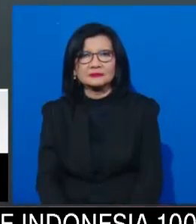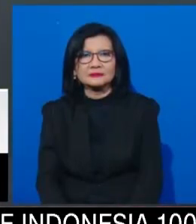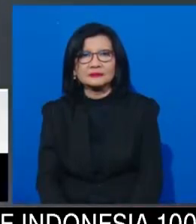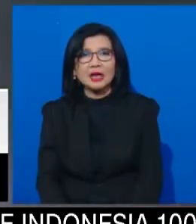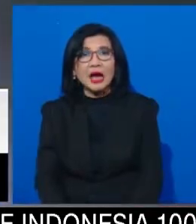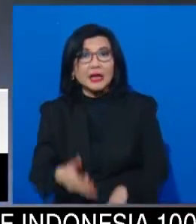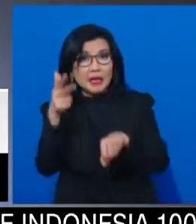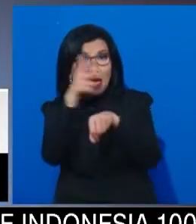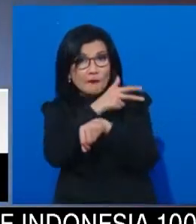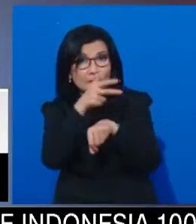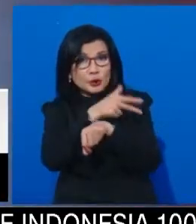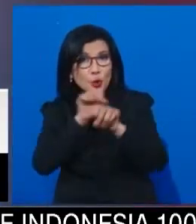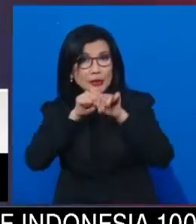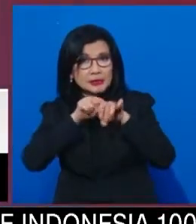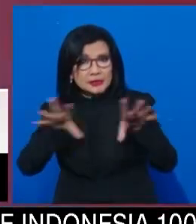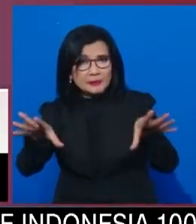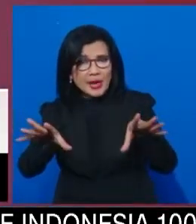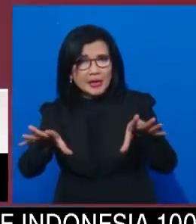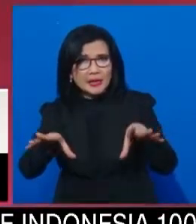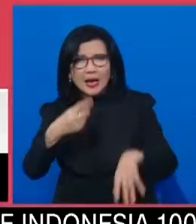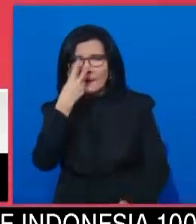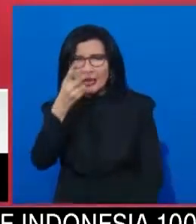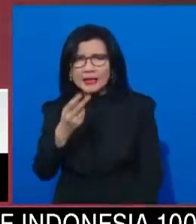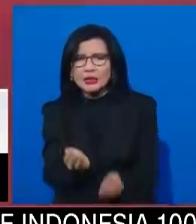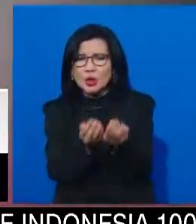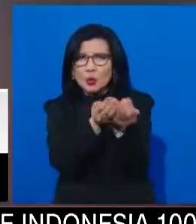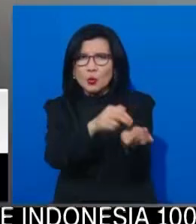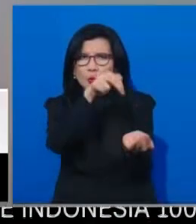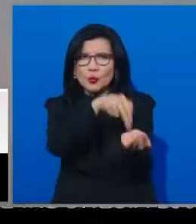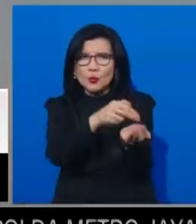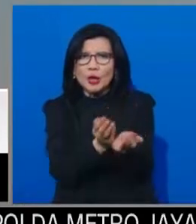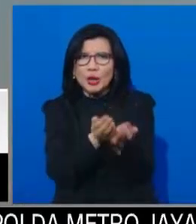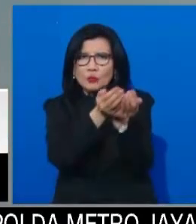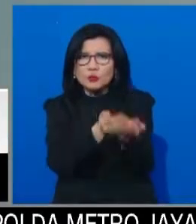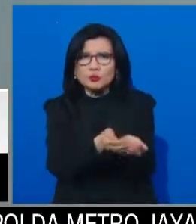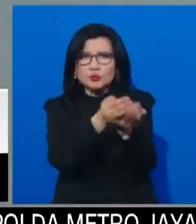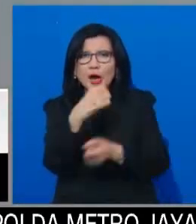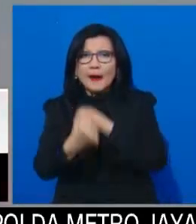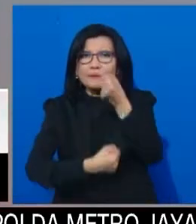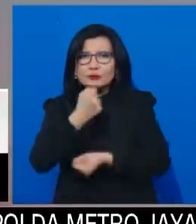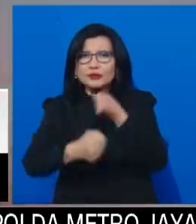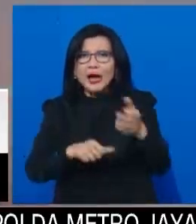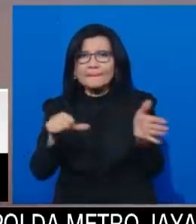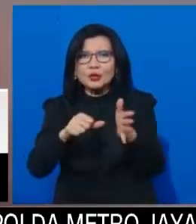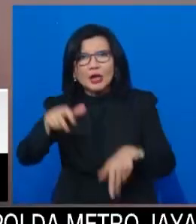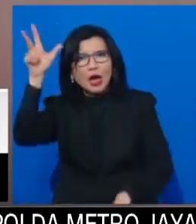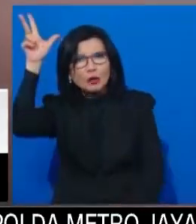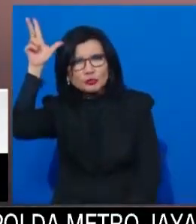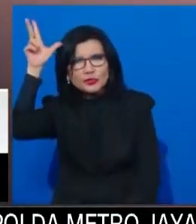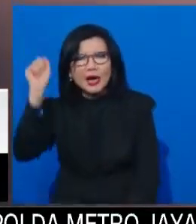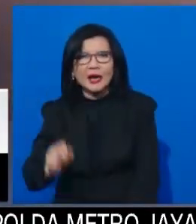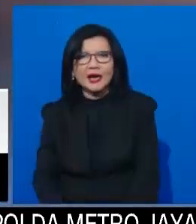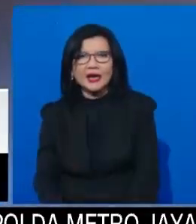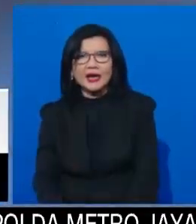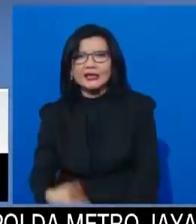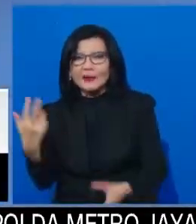Dalam video yang tersebar pada 2 Agustus itu terlihat penumpang kapal cepat yang sedang melintas berusaha menolong rusa. Satwa ini pun menghampiri